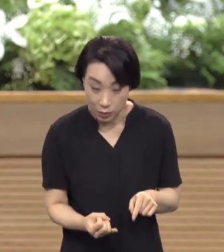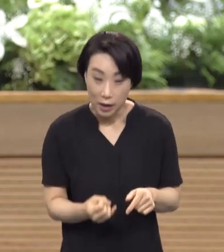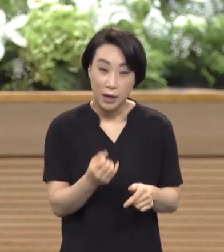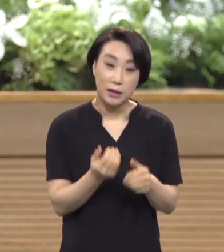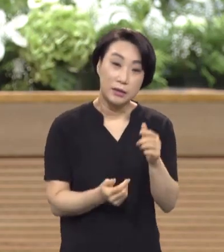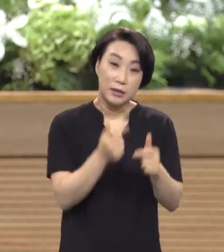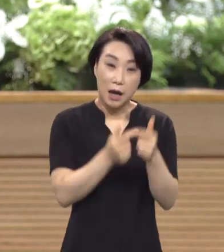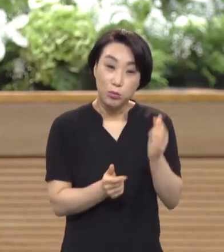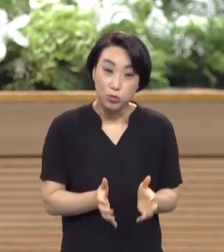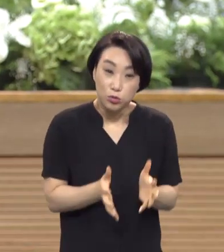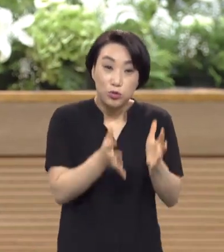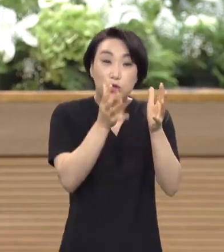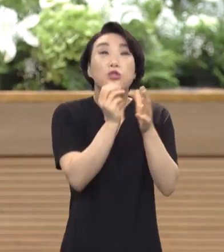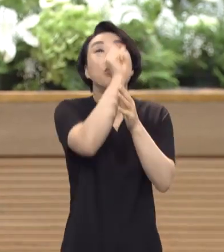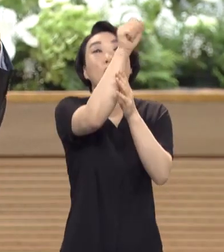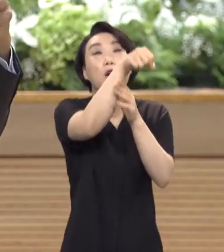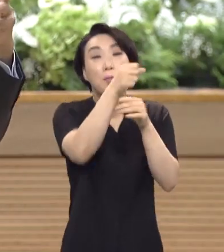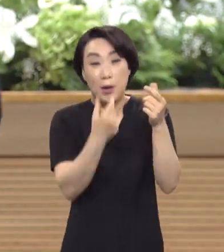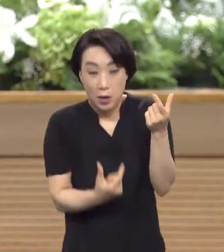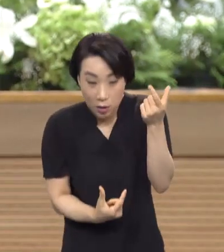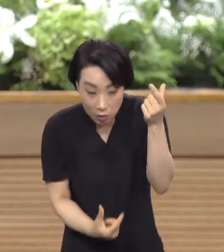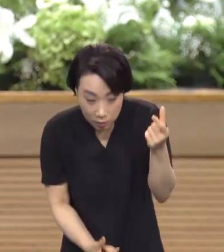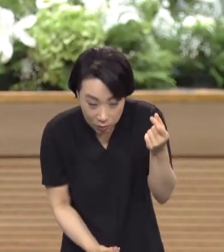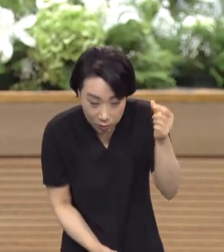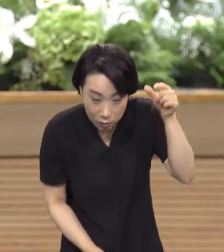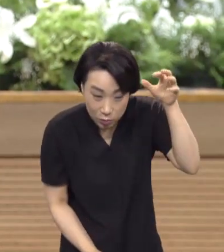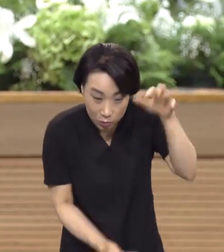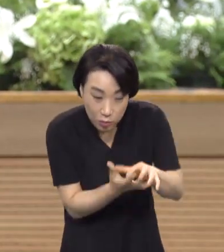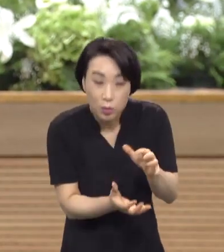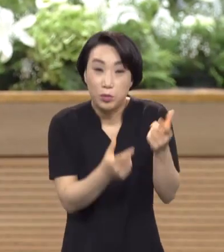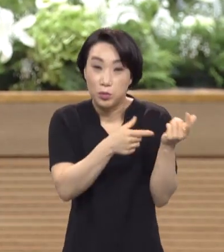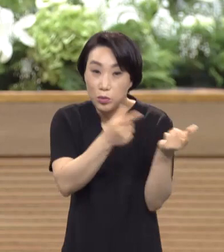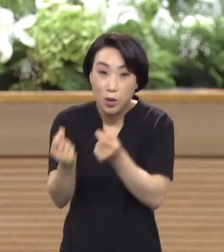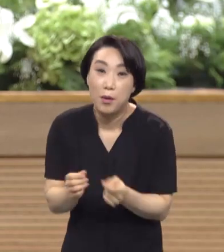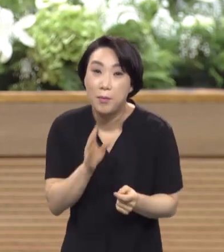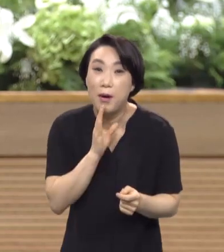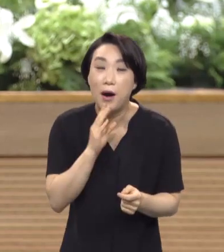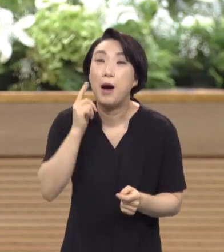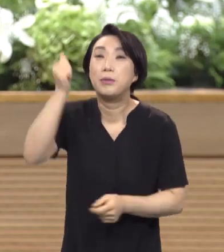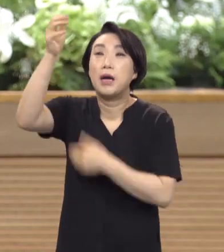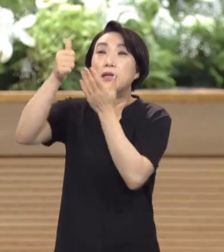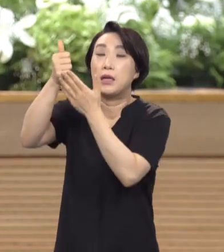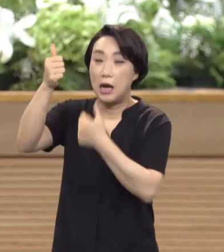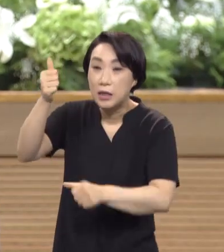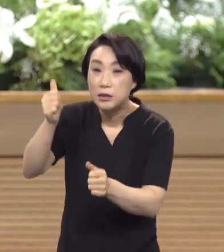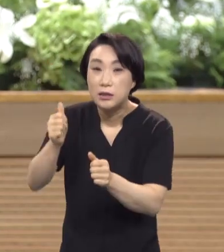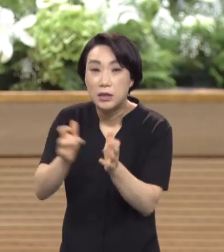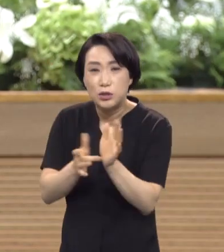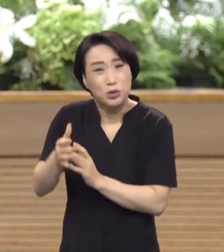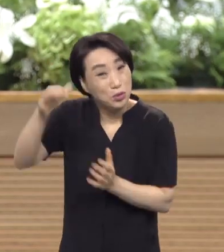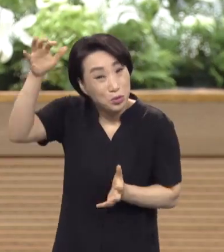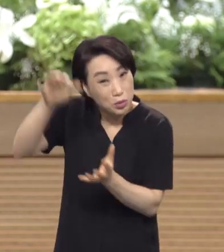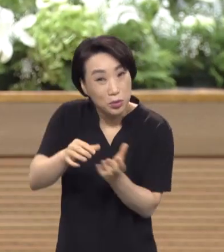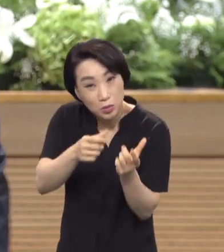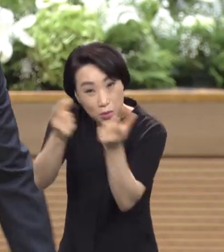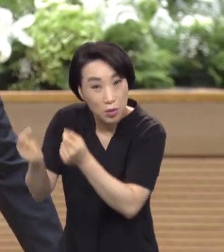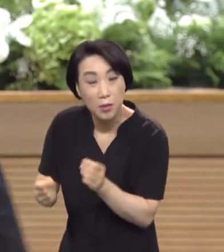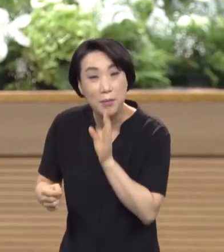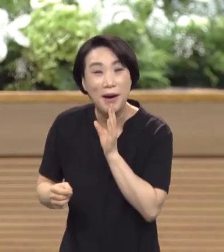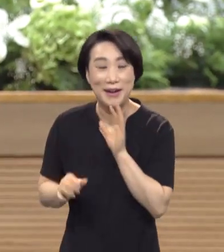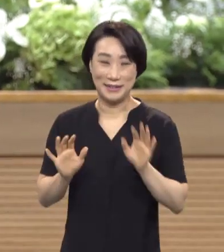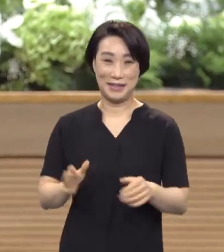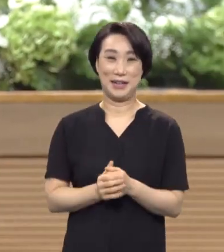나무와 이 열매가 똑같은 아버지와 아들은 똑같은 자 쉽게